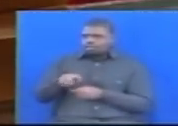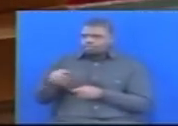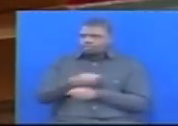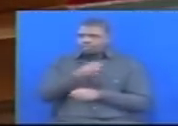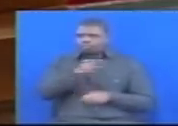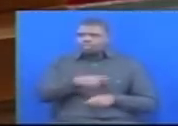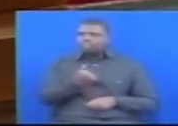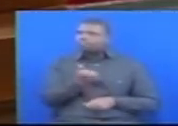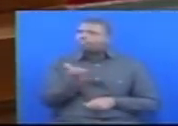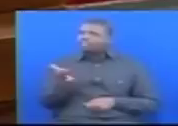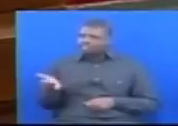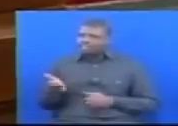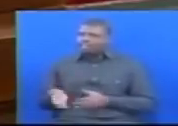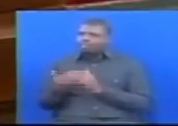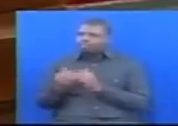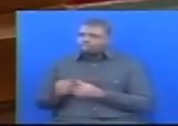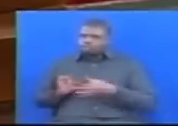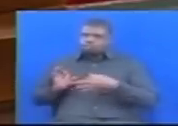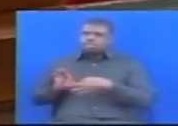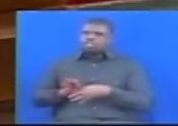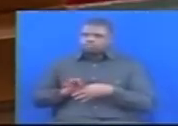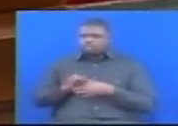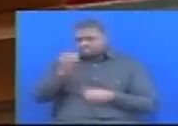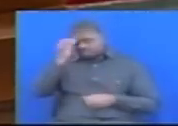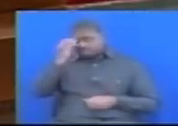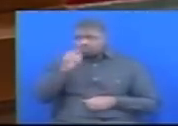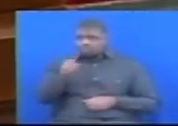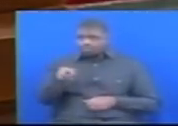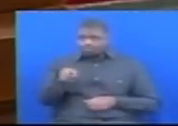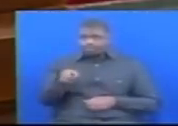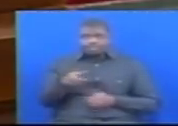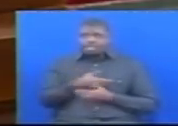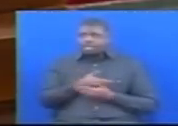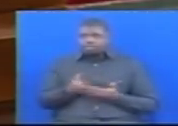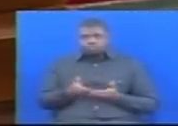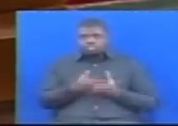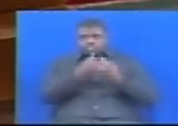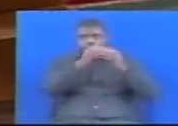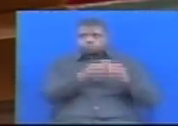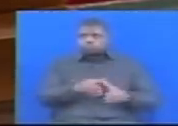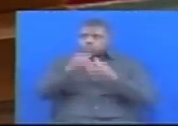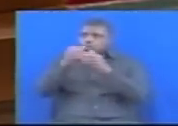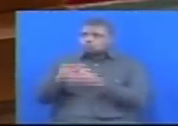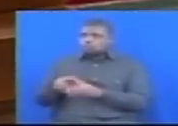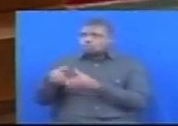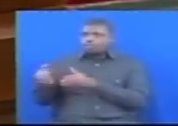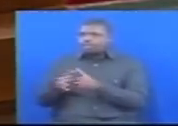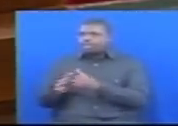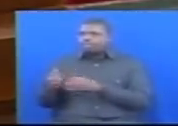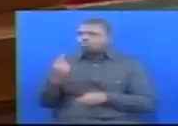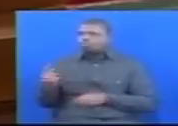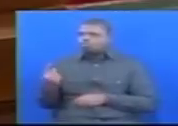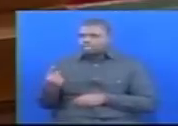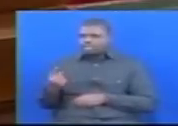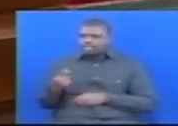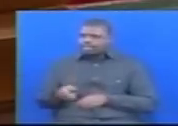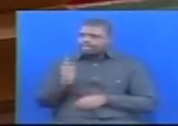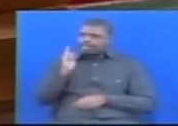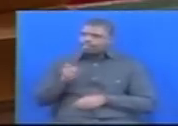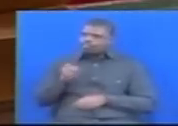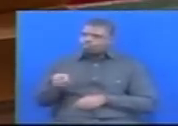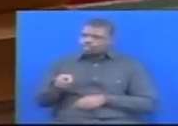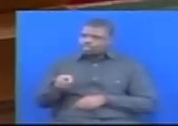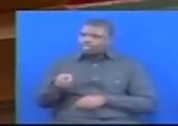kumfanya mwananchi mwingine aweze kuunganishiwa, ikizingatiwa kwamba hatuwezi kuweka nguzo nyingi katika mtaa mmoja. Ile line moja